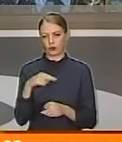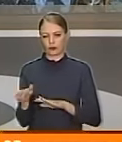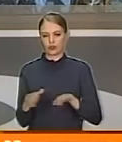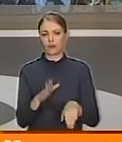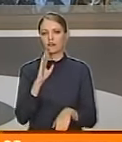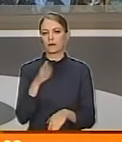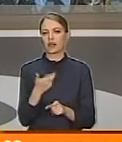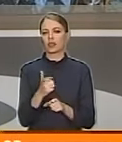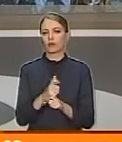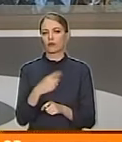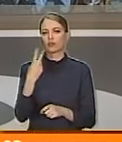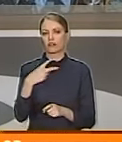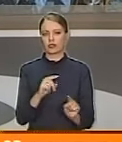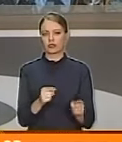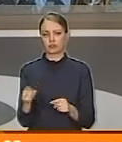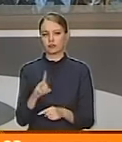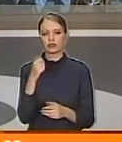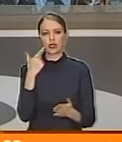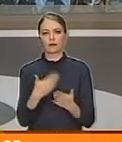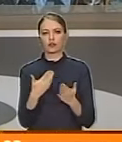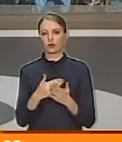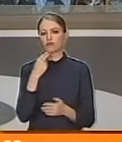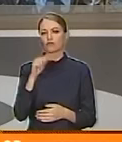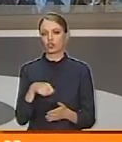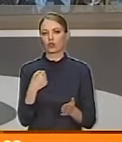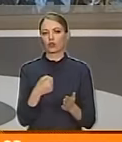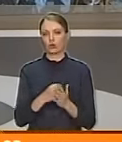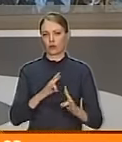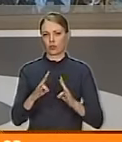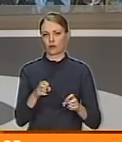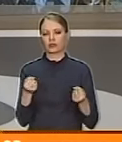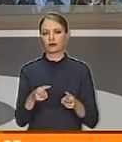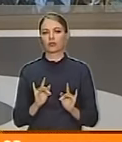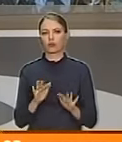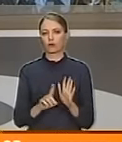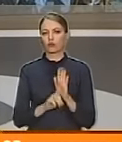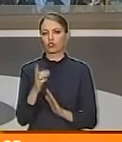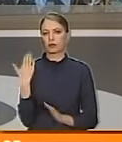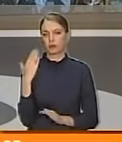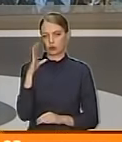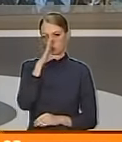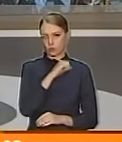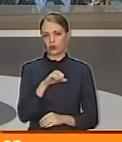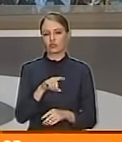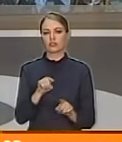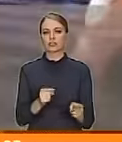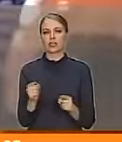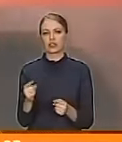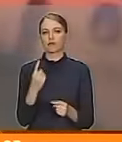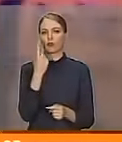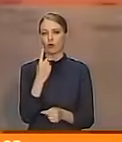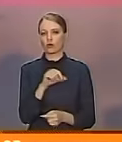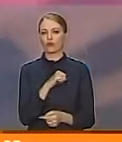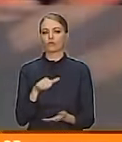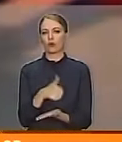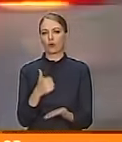У Бельгії понад 20 заарештованих за підозрою в причетності до тероризму. Спецоперацію почали минулої ночі. Утім, затримати одного